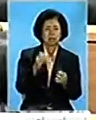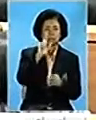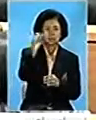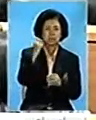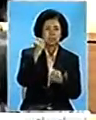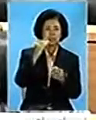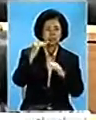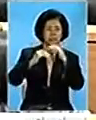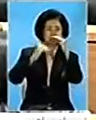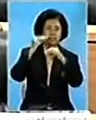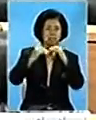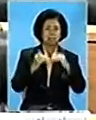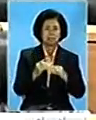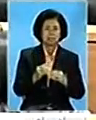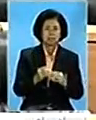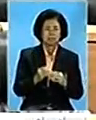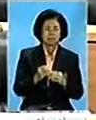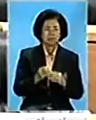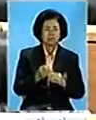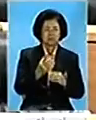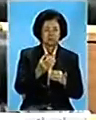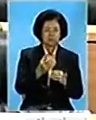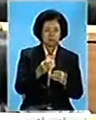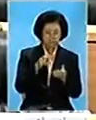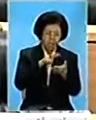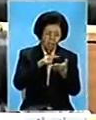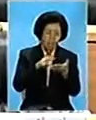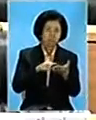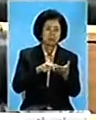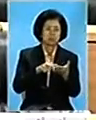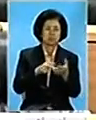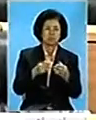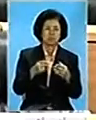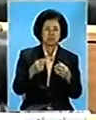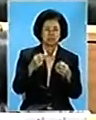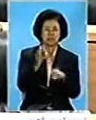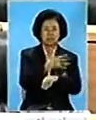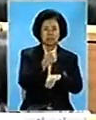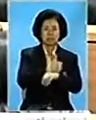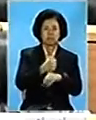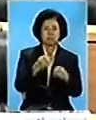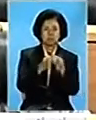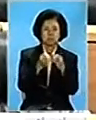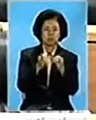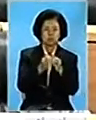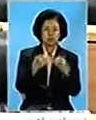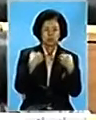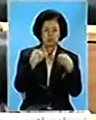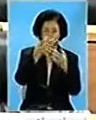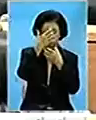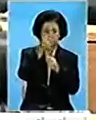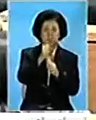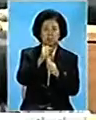ๆนะครับช่วงวิกฤตการเมืองในเดือนพฤษภา35ก็มีการสนใจพัฒนาแบบ